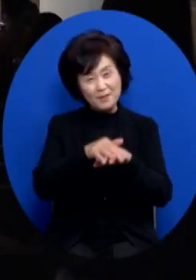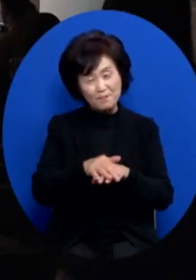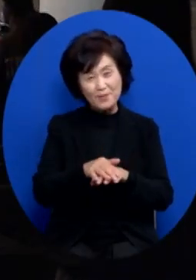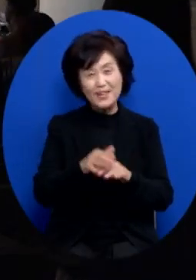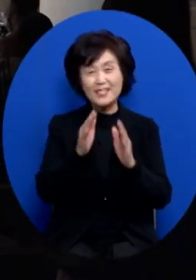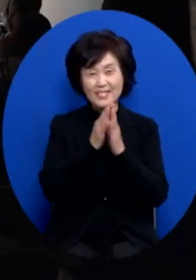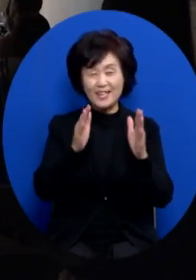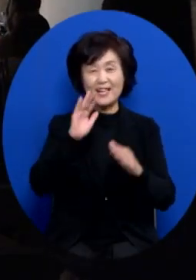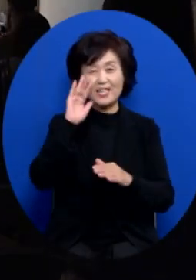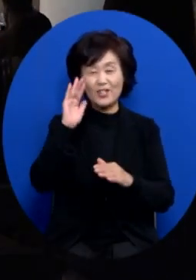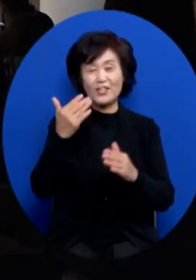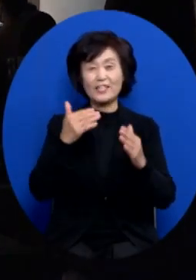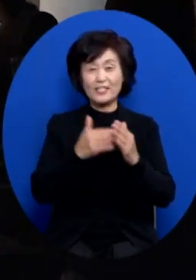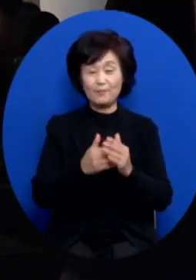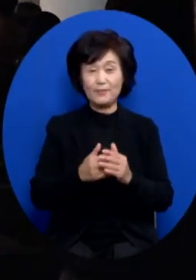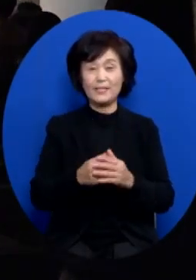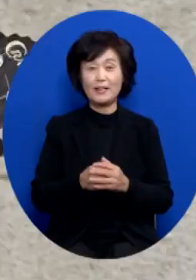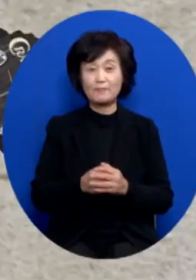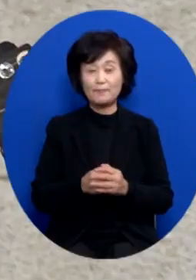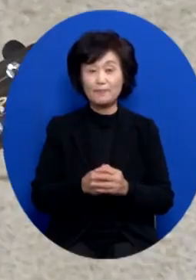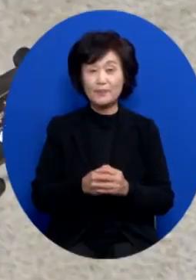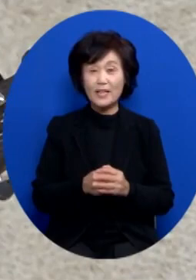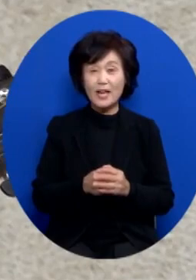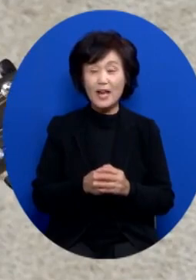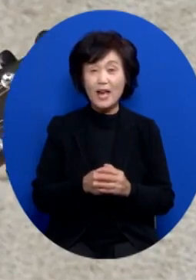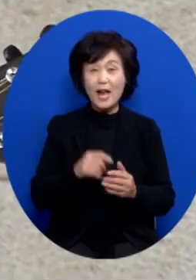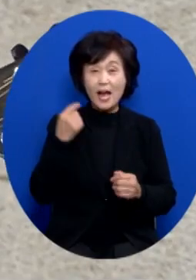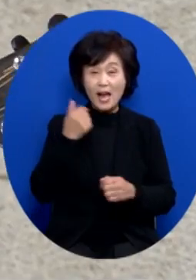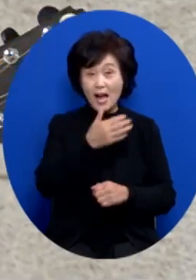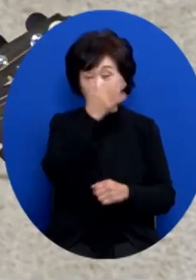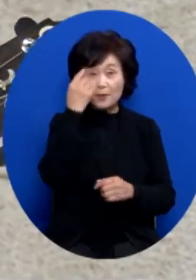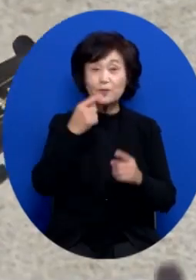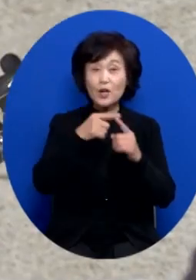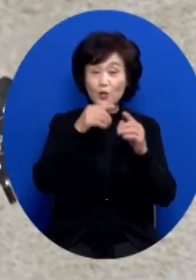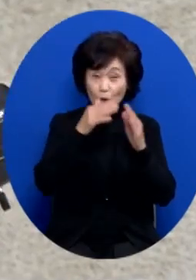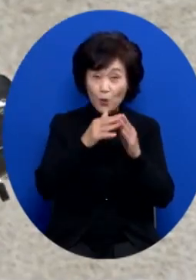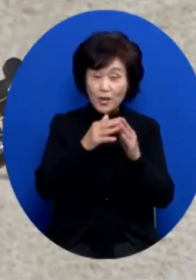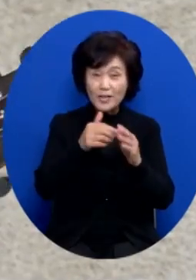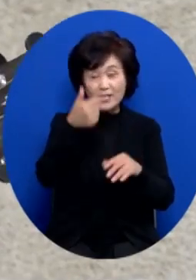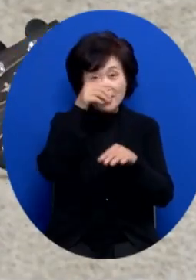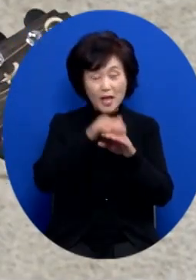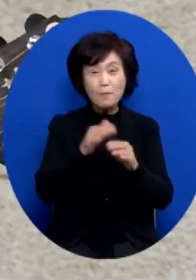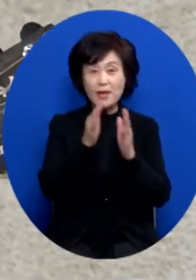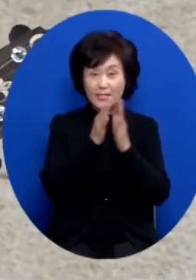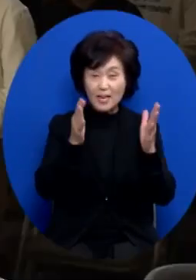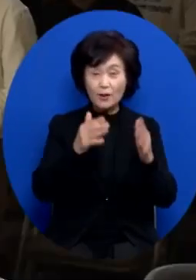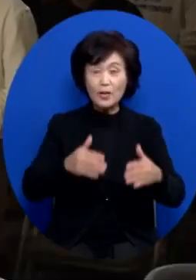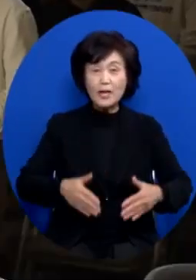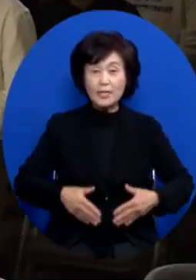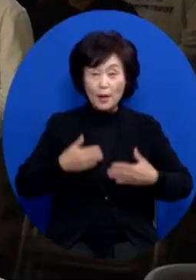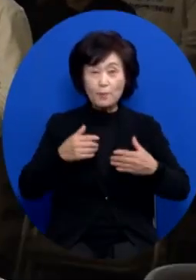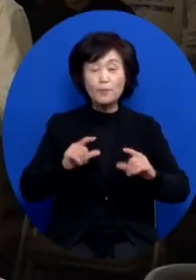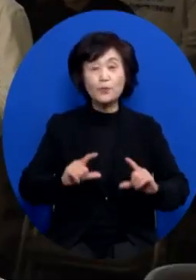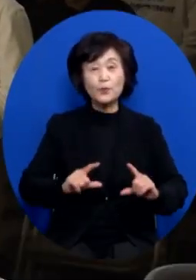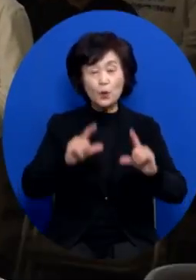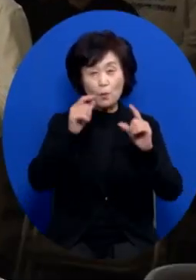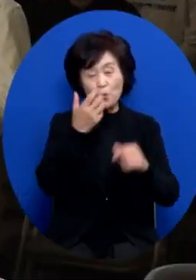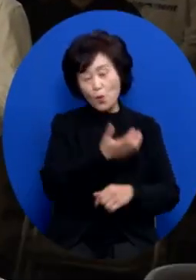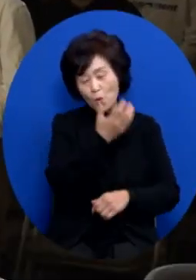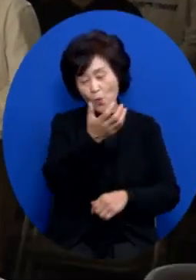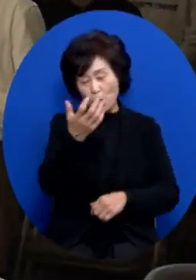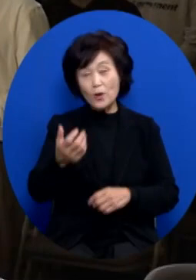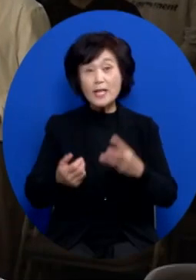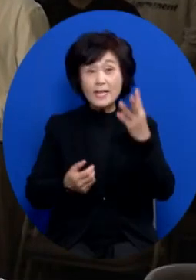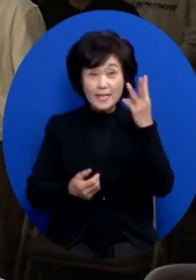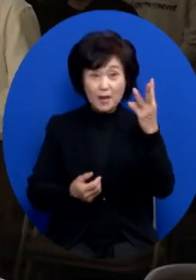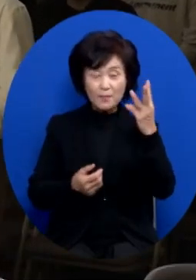지난 9월 9일 제주 북부 지역 집회가 제주 아름다운 교회에서 열린 것을 시작으로 남부와 동부 지역을 돌며 세 차례에